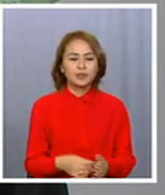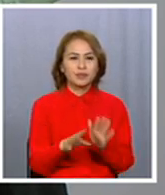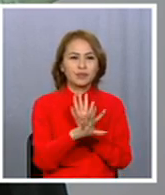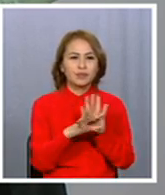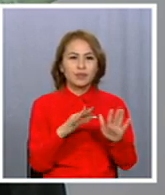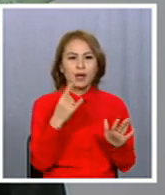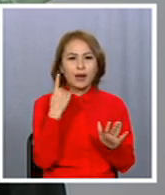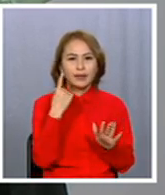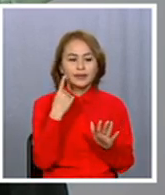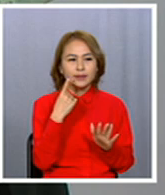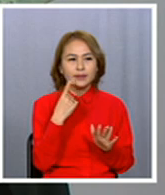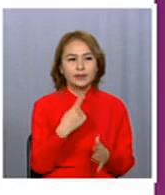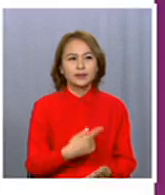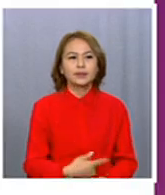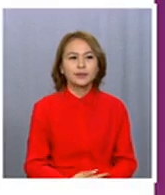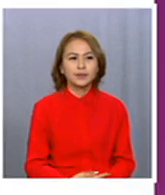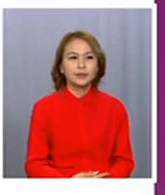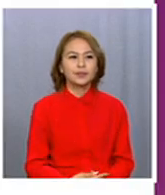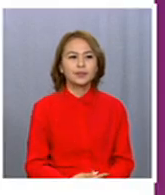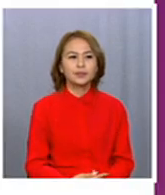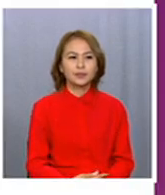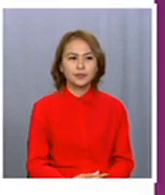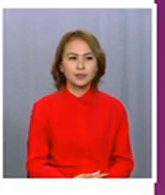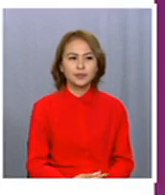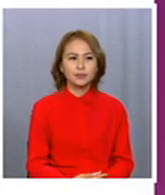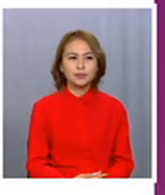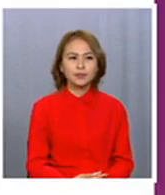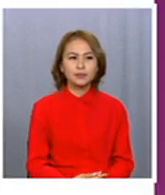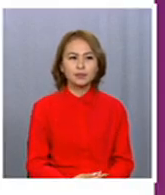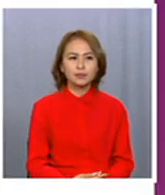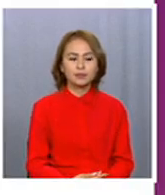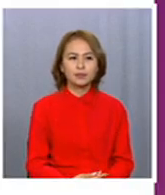один вариант ответа.